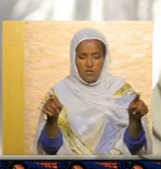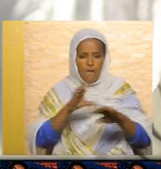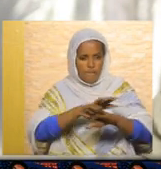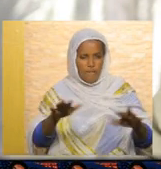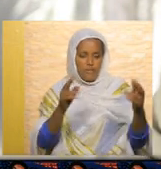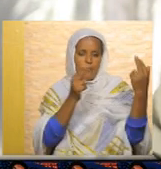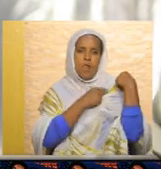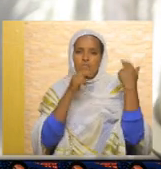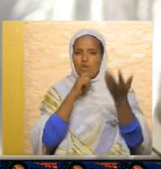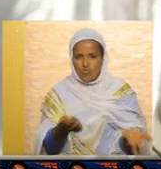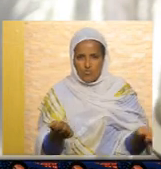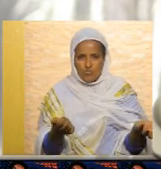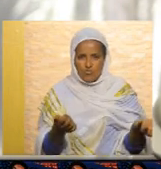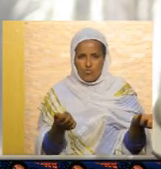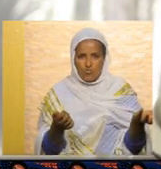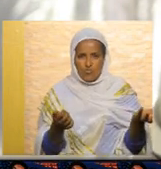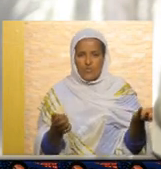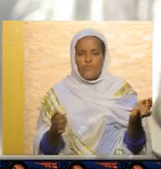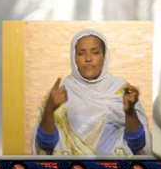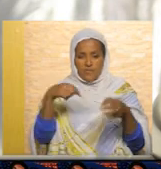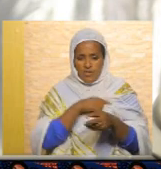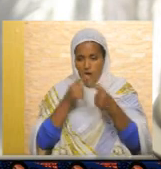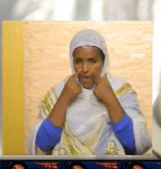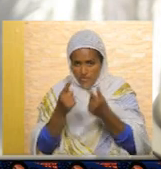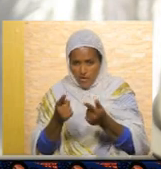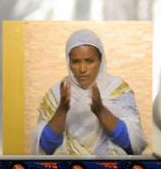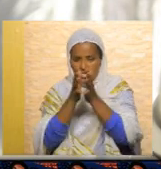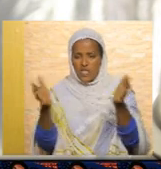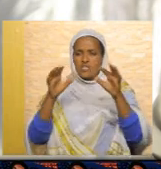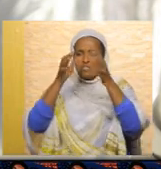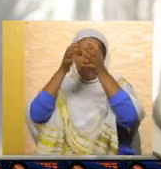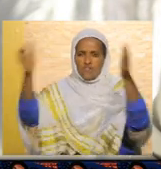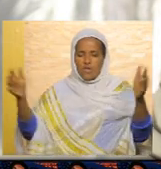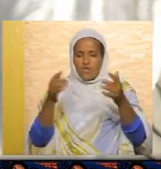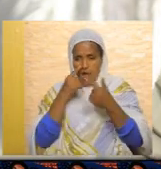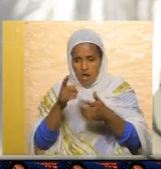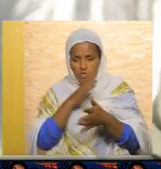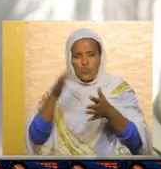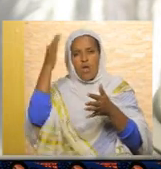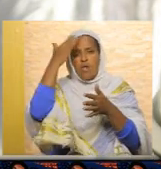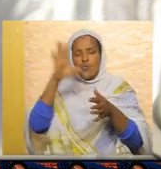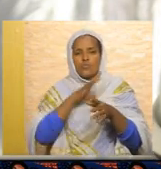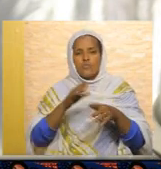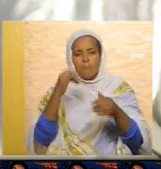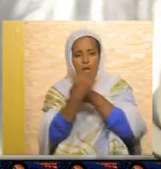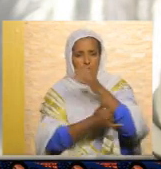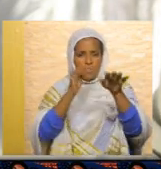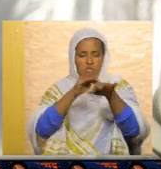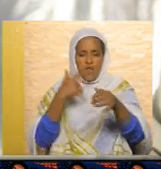ታሪክም ያልነገረን ግን ሰዎች በተባራሪ የነገሩን ማለት ነው። እና ጉድለት የለውም ባህላችን ብሎ